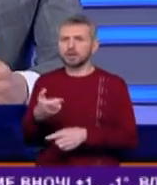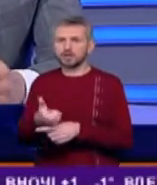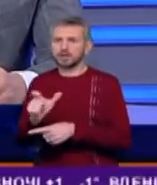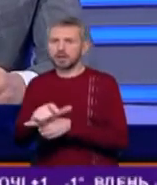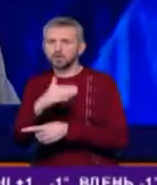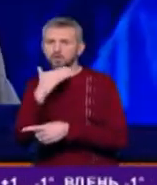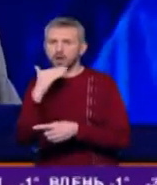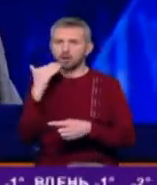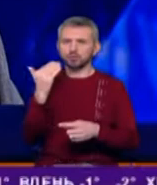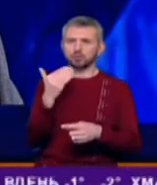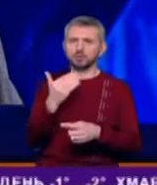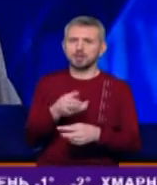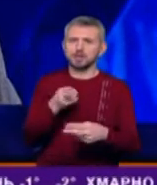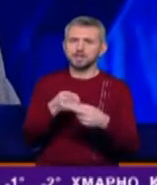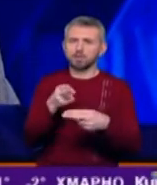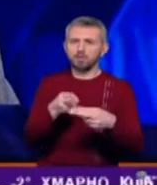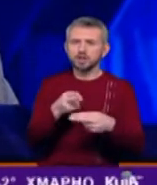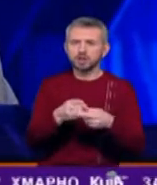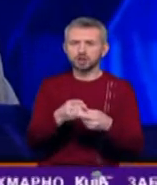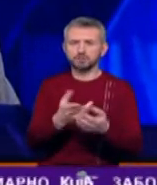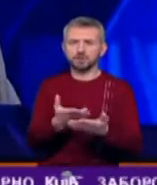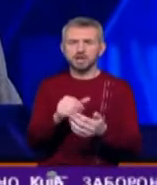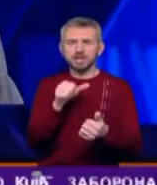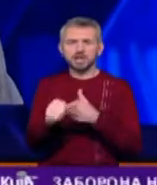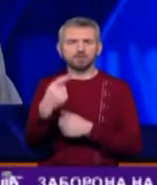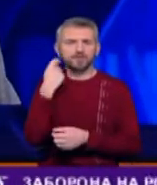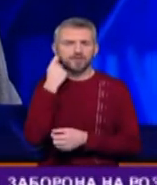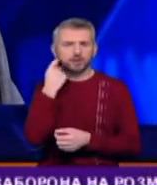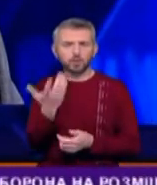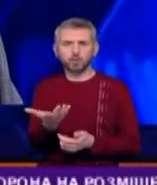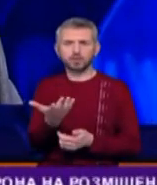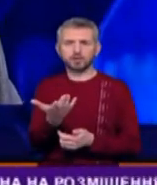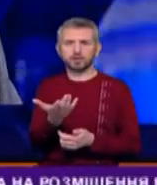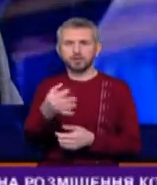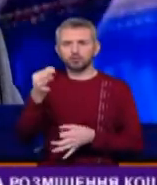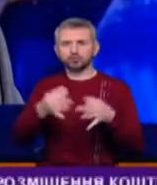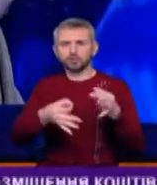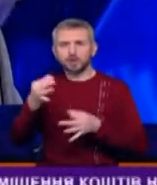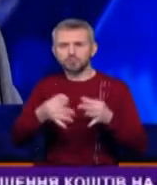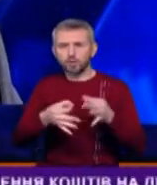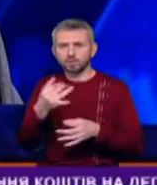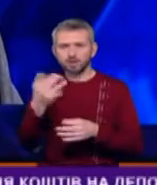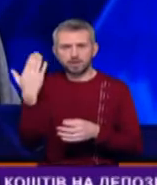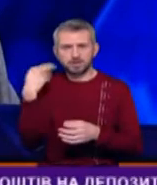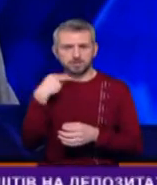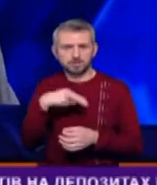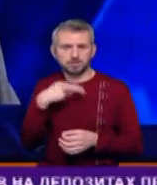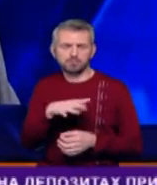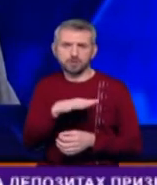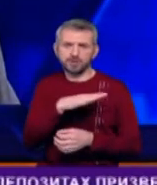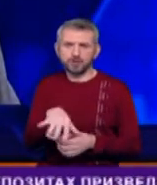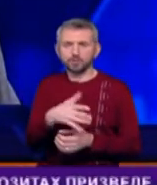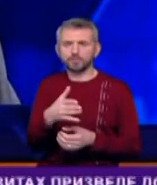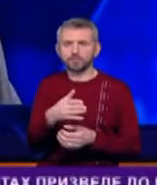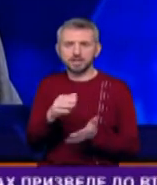багато запобіжників виставляєш, крім вікового цензу, судимостей і